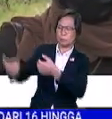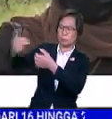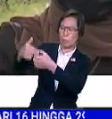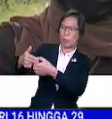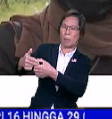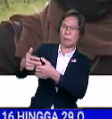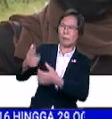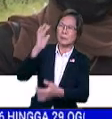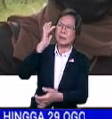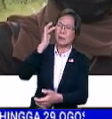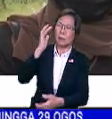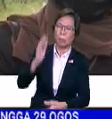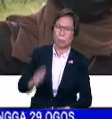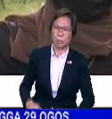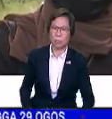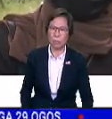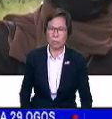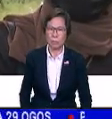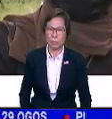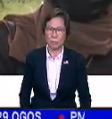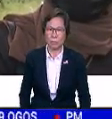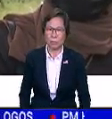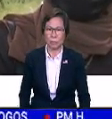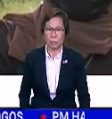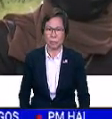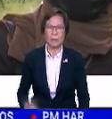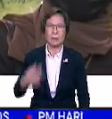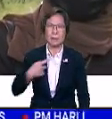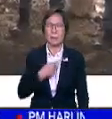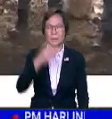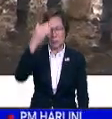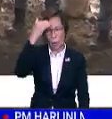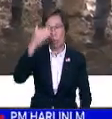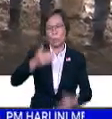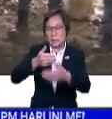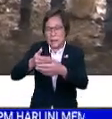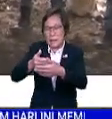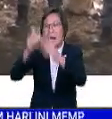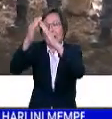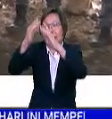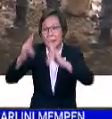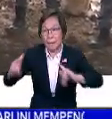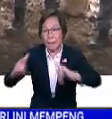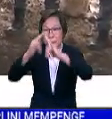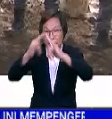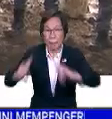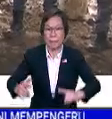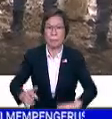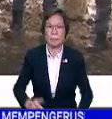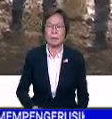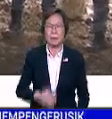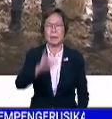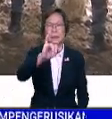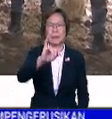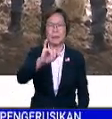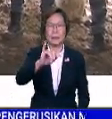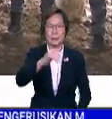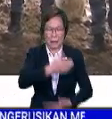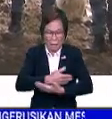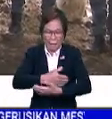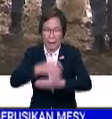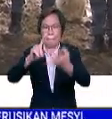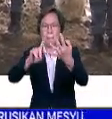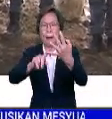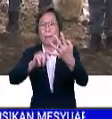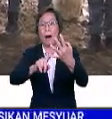kami tahu tempat kejadiannya dekat kem abang kami. Allahyarham Korporal Udara Muhammad Ehsan Sahamat, anak keempat